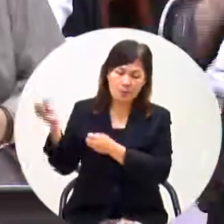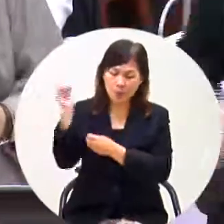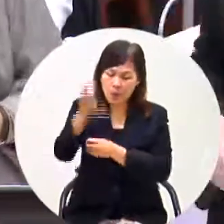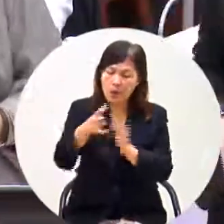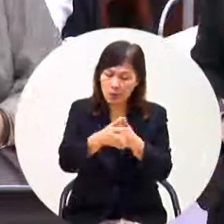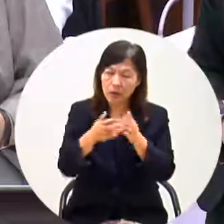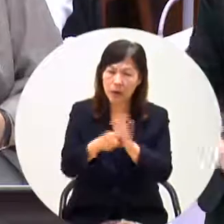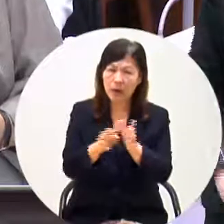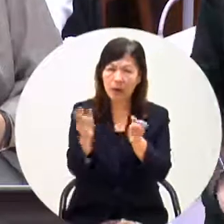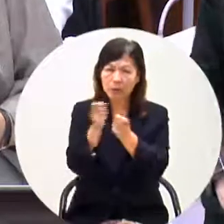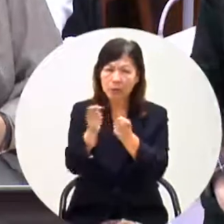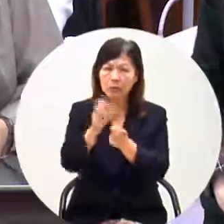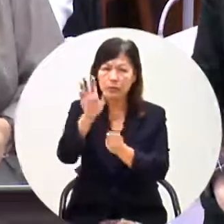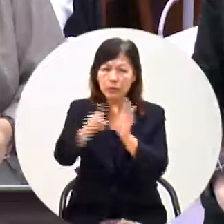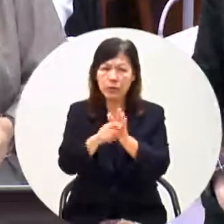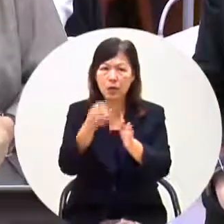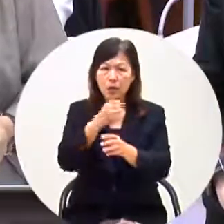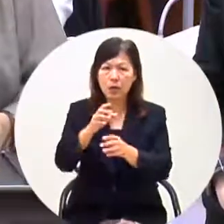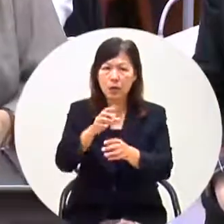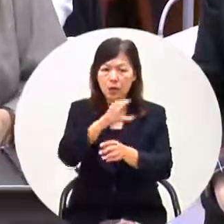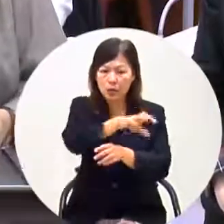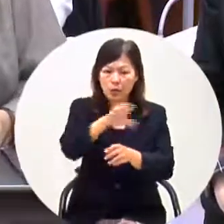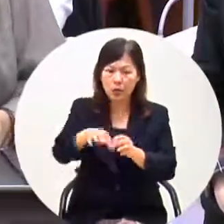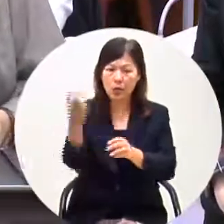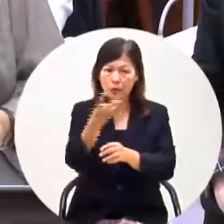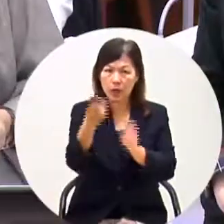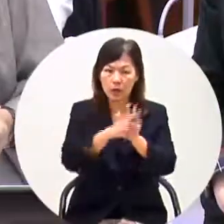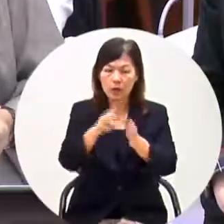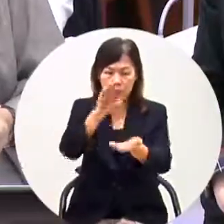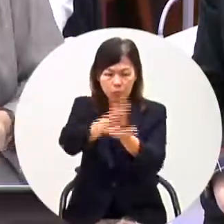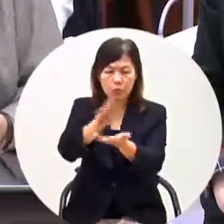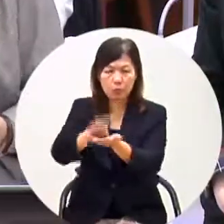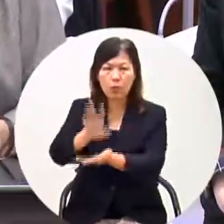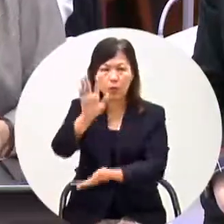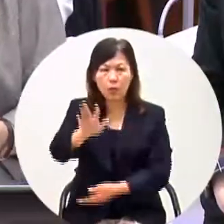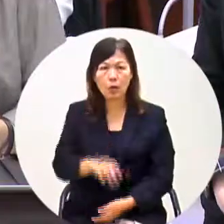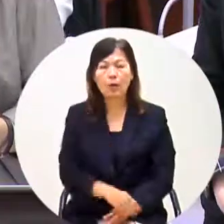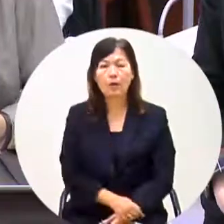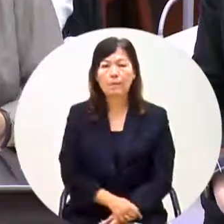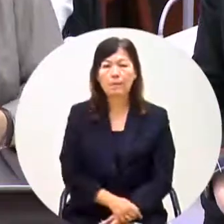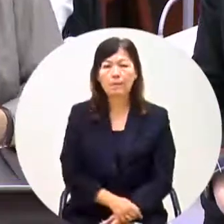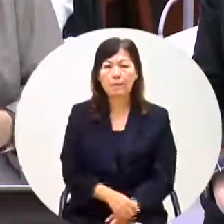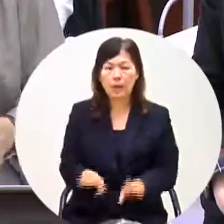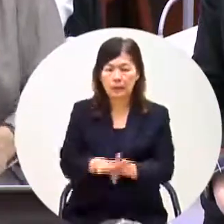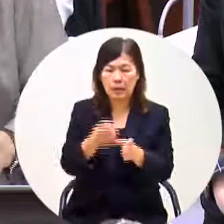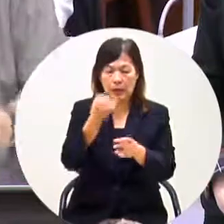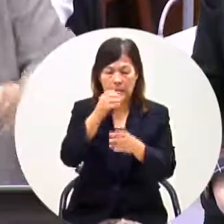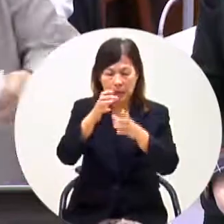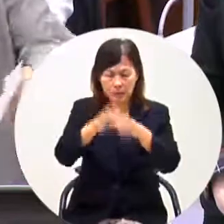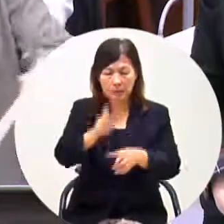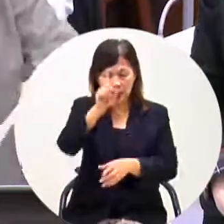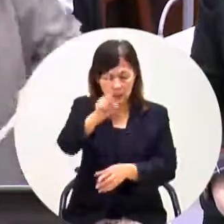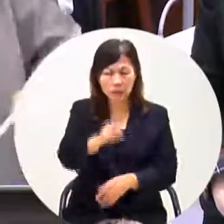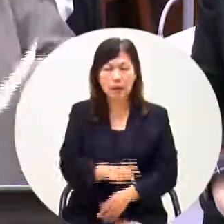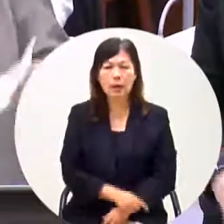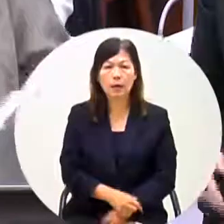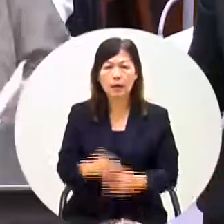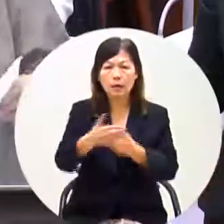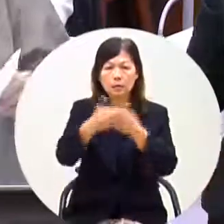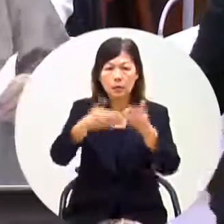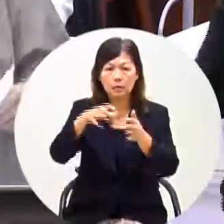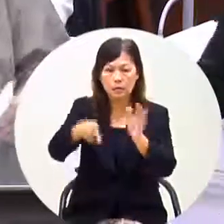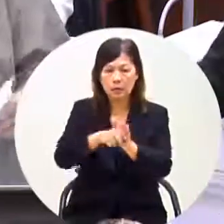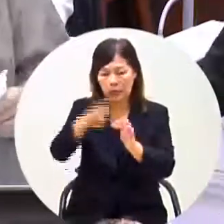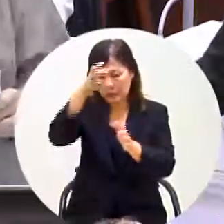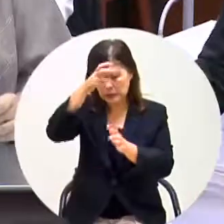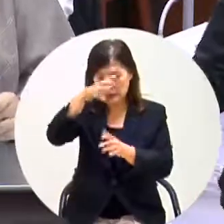三处的停车场啦，啊，目前开辟一处，啊，我想交通局甲警察局，如果讲路边